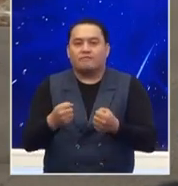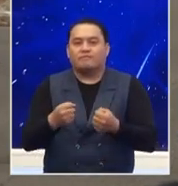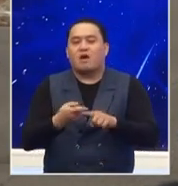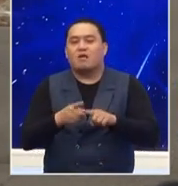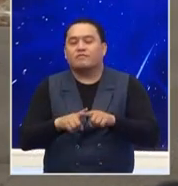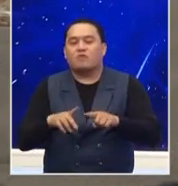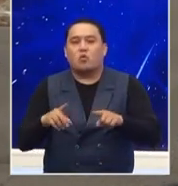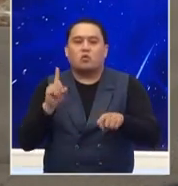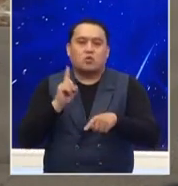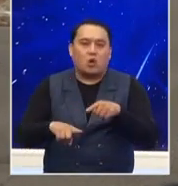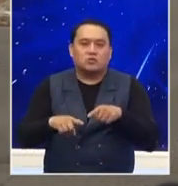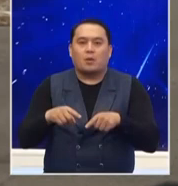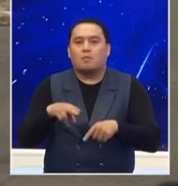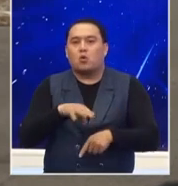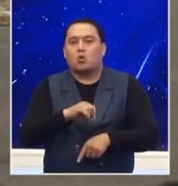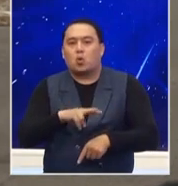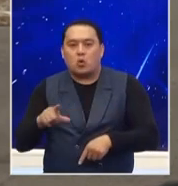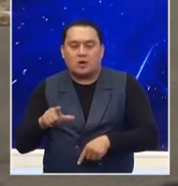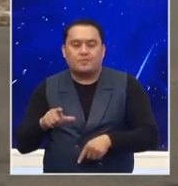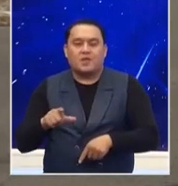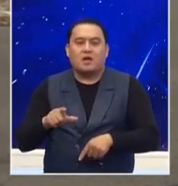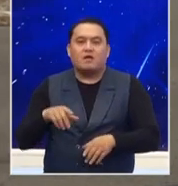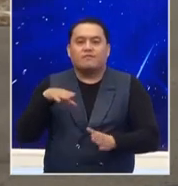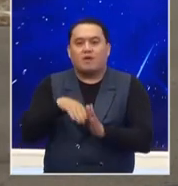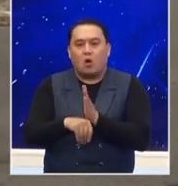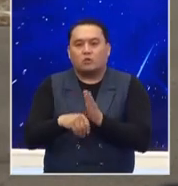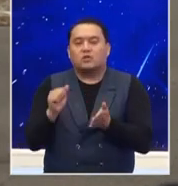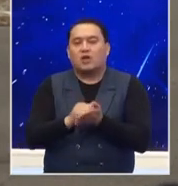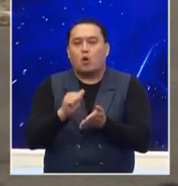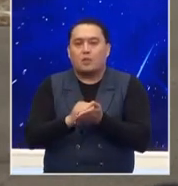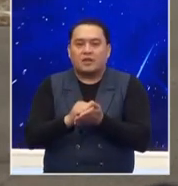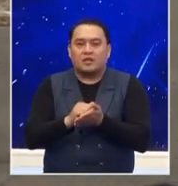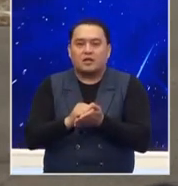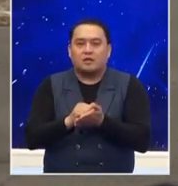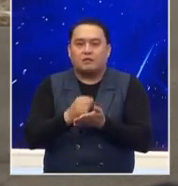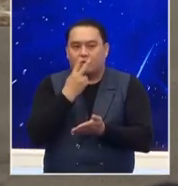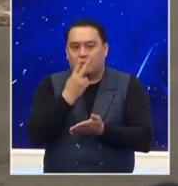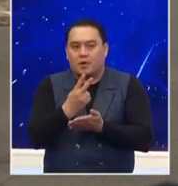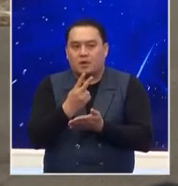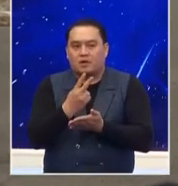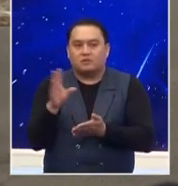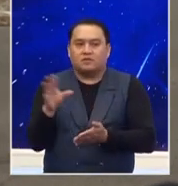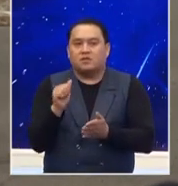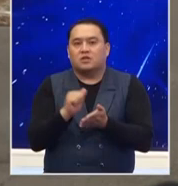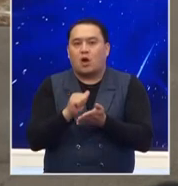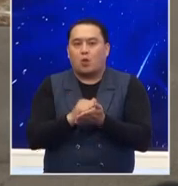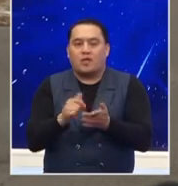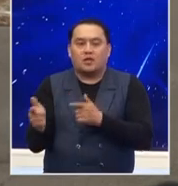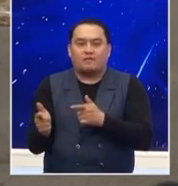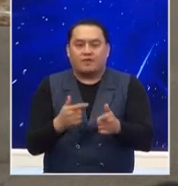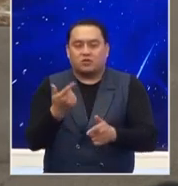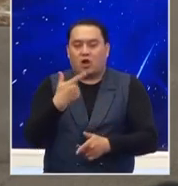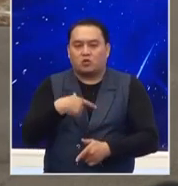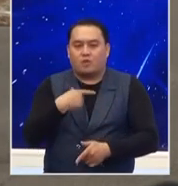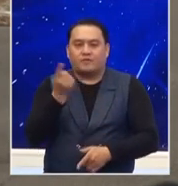ЭЦП или одноразового пароля. Затем перейти во вкладку «Цифровые документы» и вуаля! Все документы в вашем